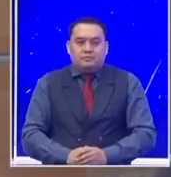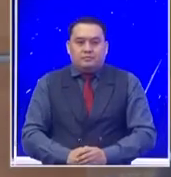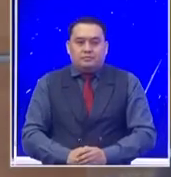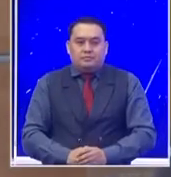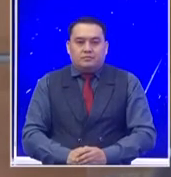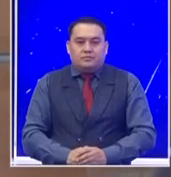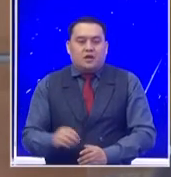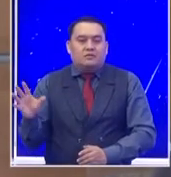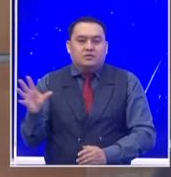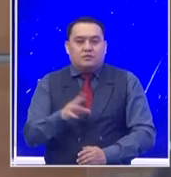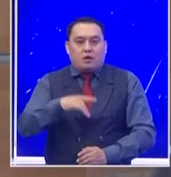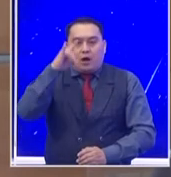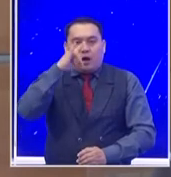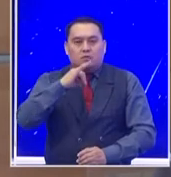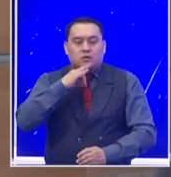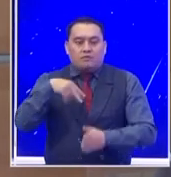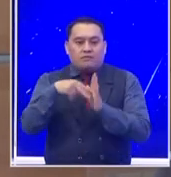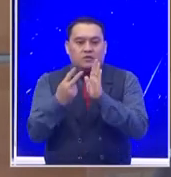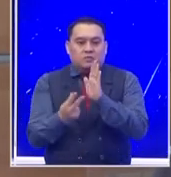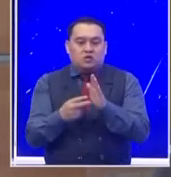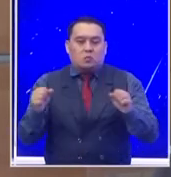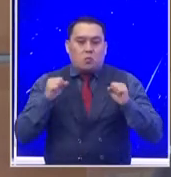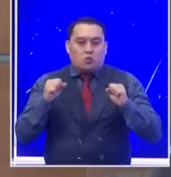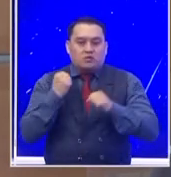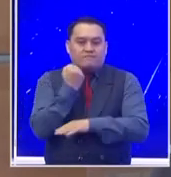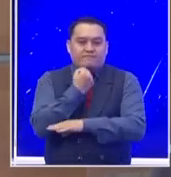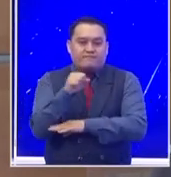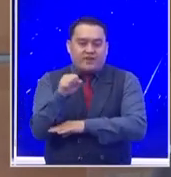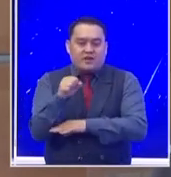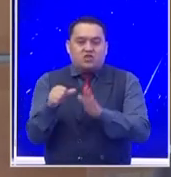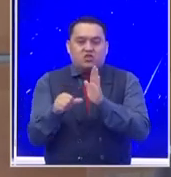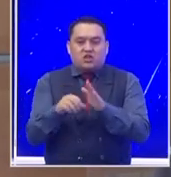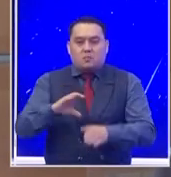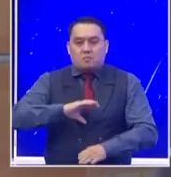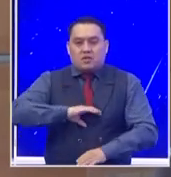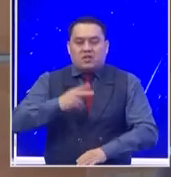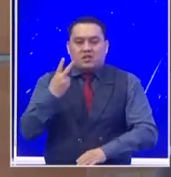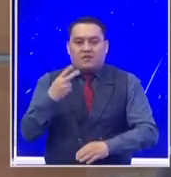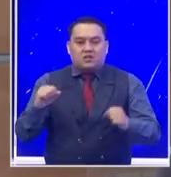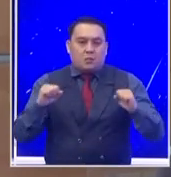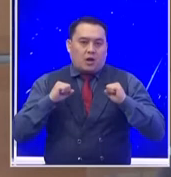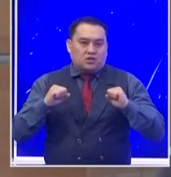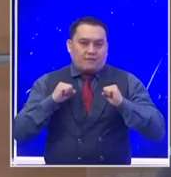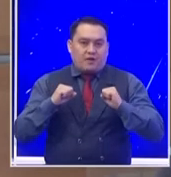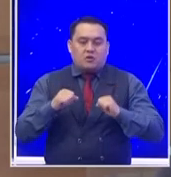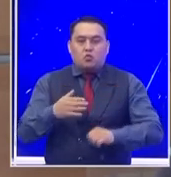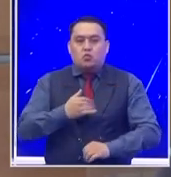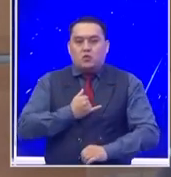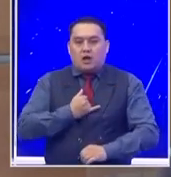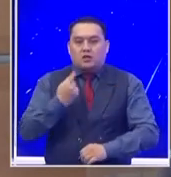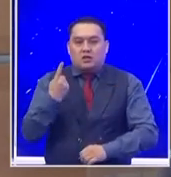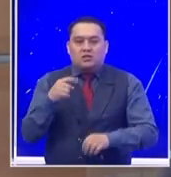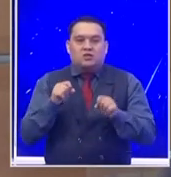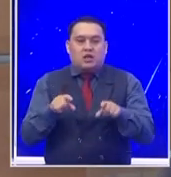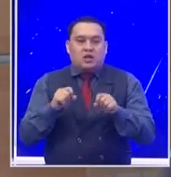всего от страны поехали 18 спортсменов выиграли шесть медалей от наш области два спортсмена в копилке области одна золотая